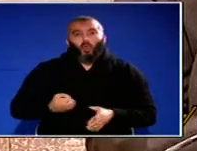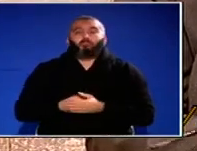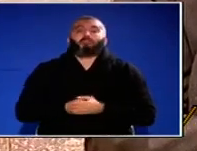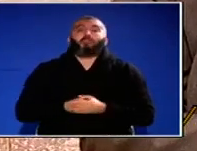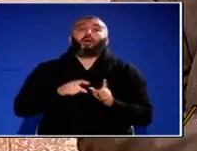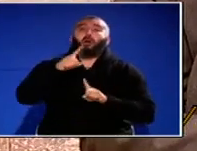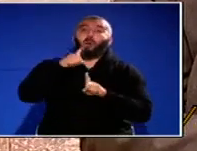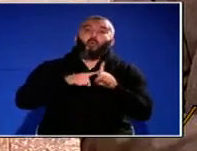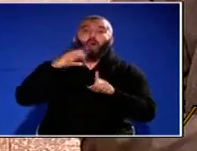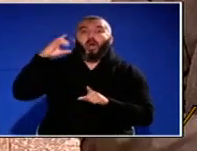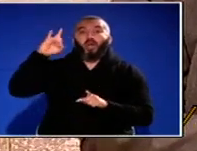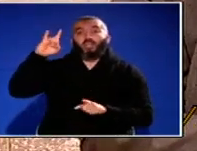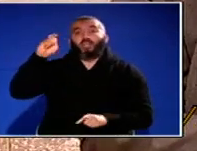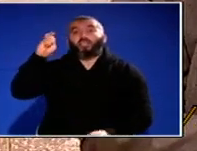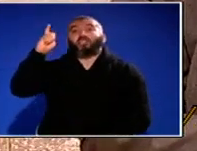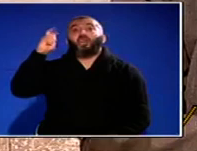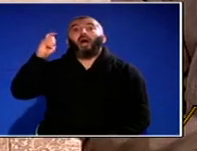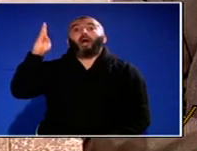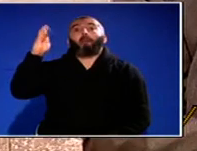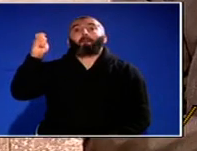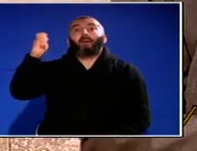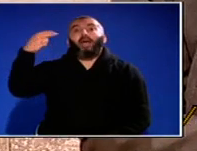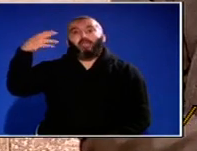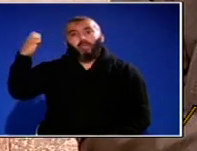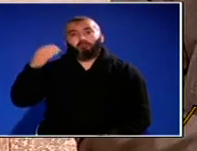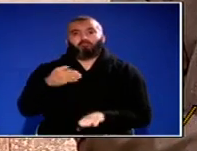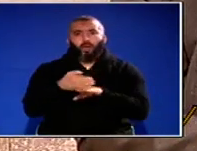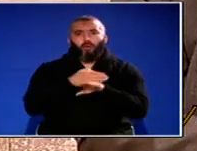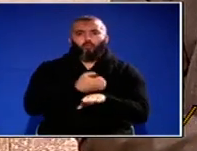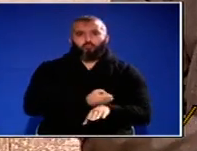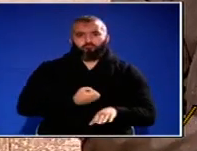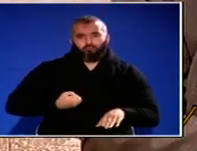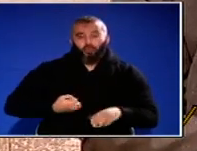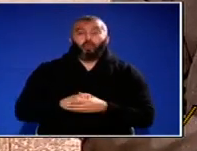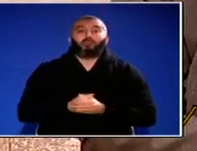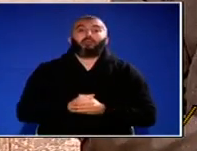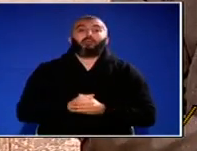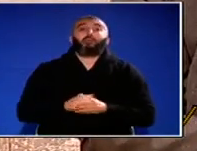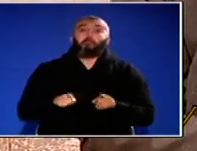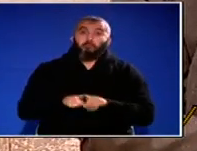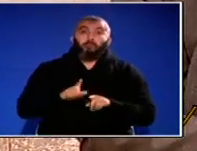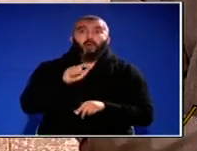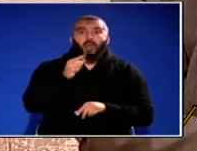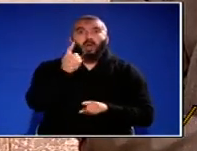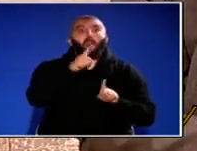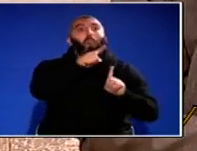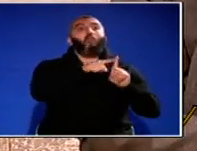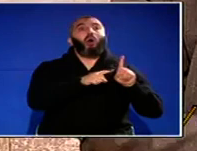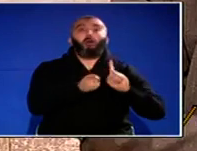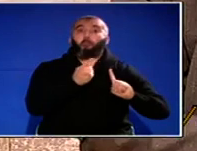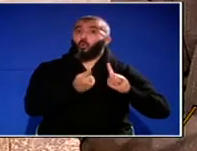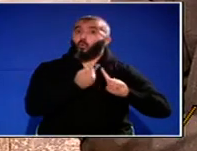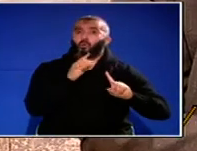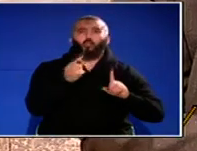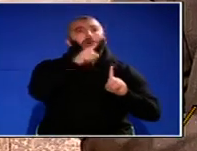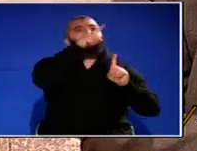أشهره الحرم رجب، فيه خير وفضائل وأعمال، فما